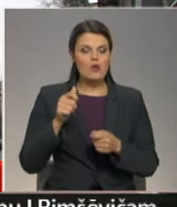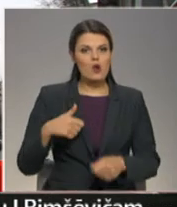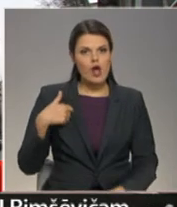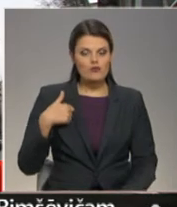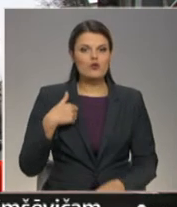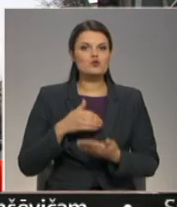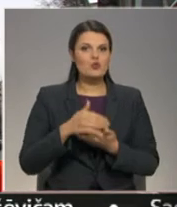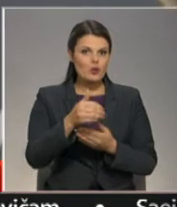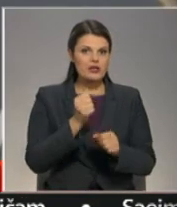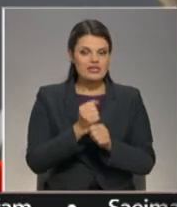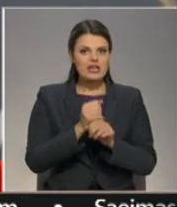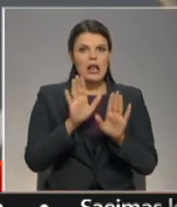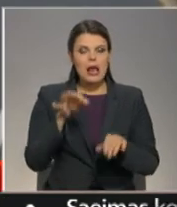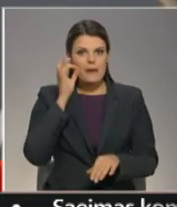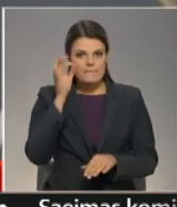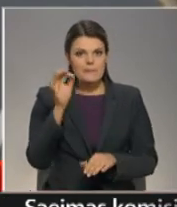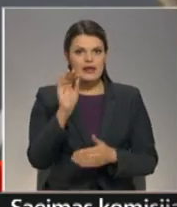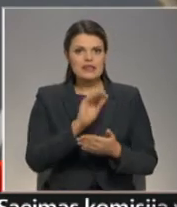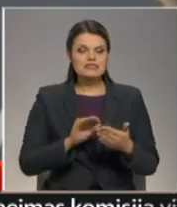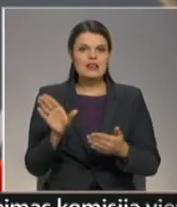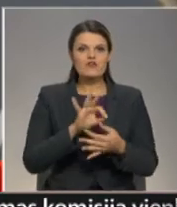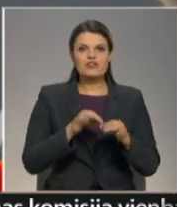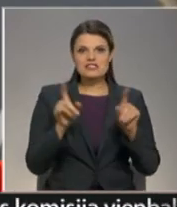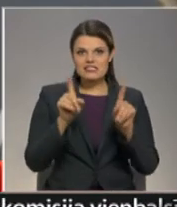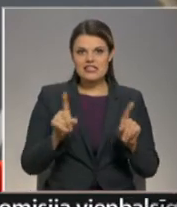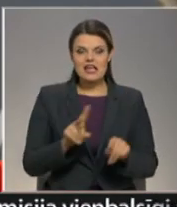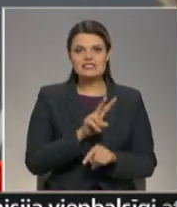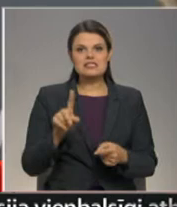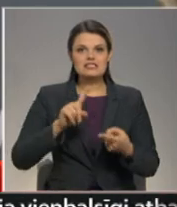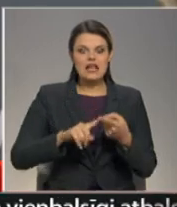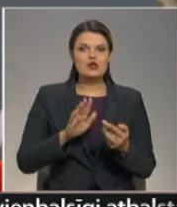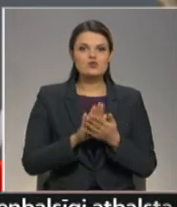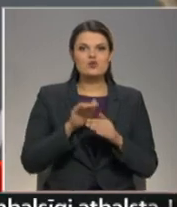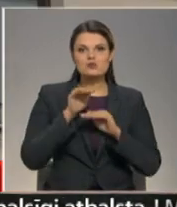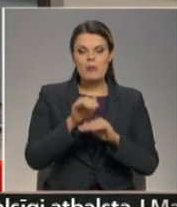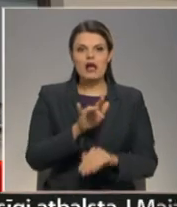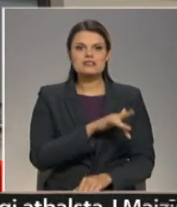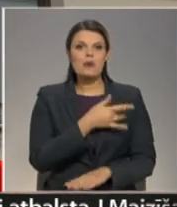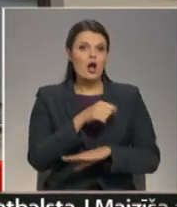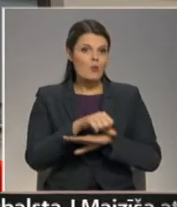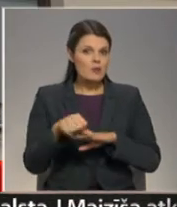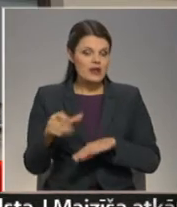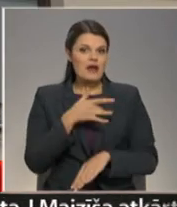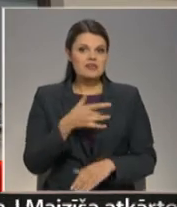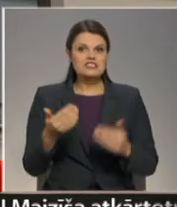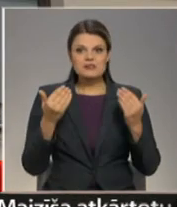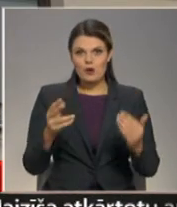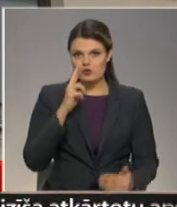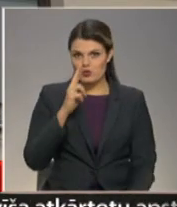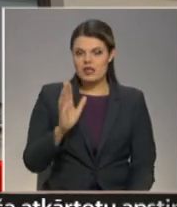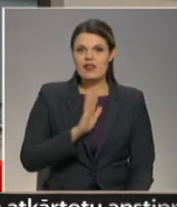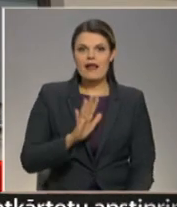turpina strādāt, lai precizētu visas nianses, kas attiecas uz bankas pakalpojumu ierobežošanu. Visticamāk jau šonedēļ